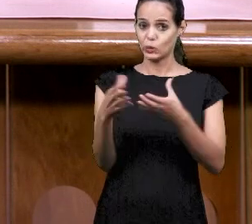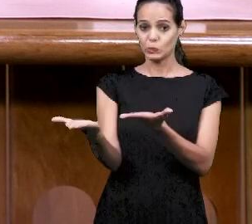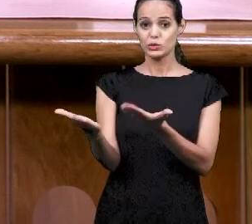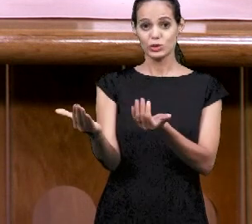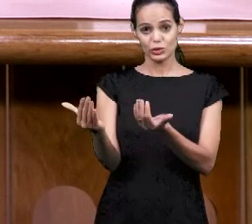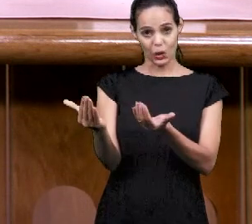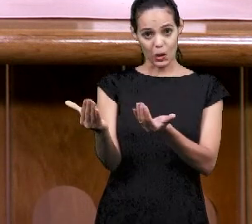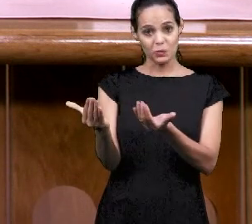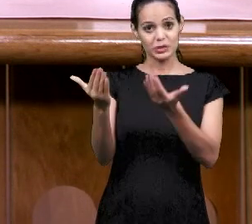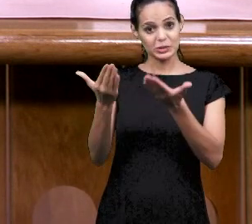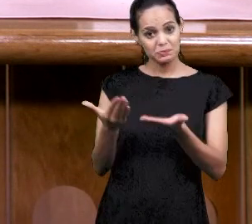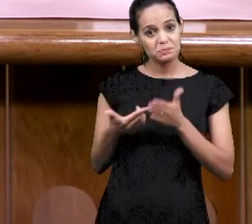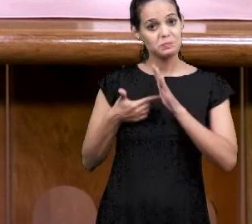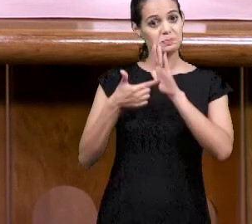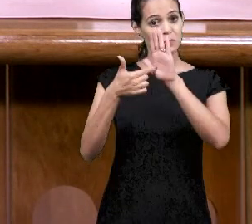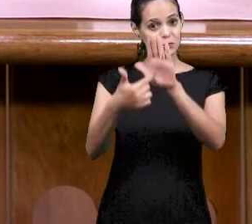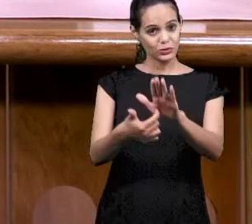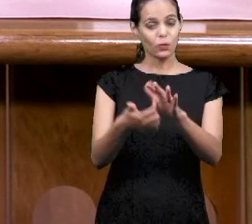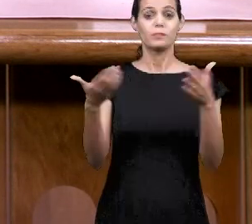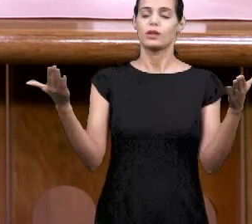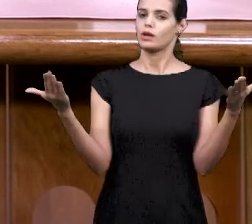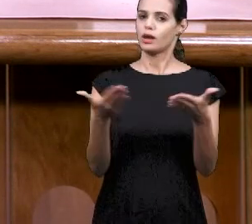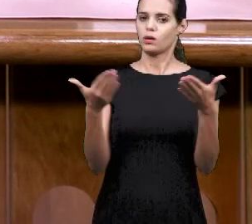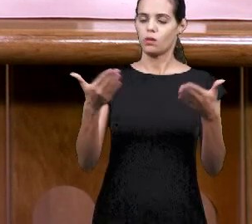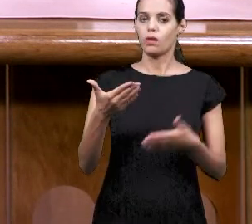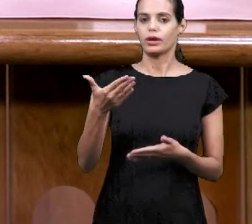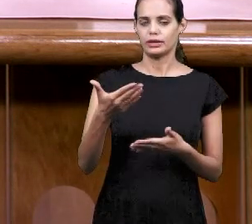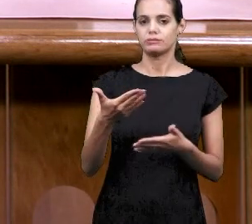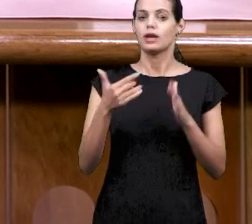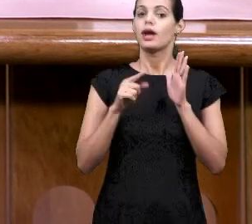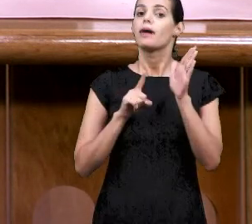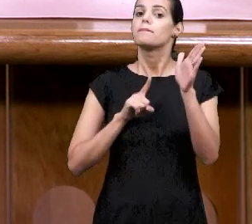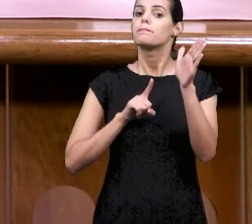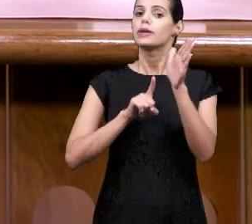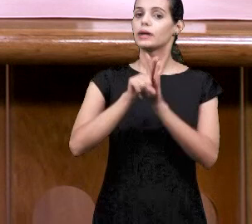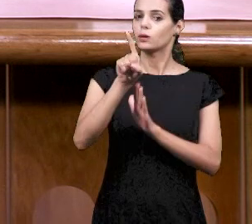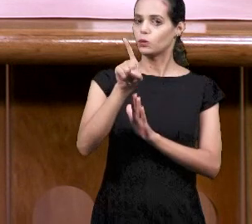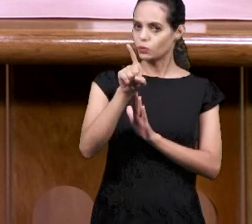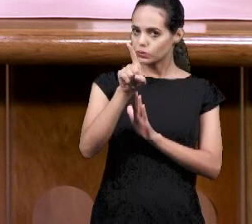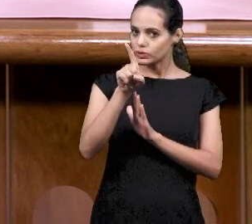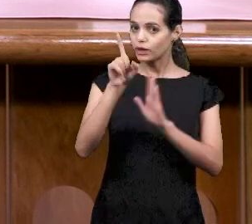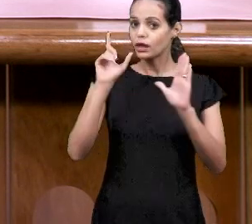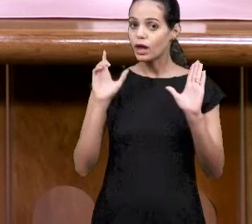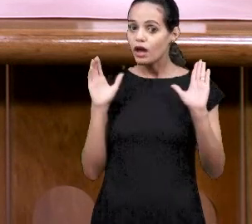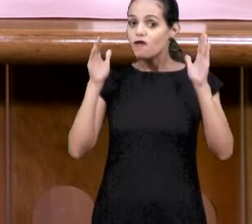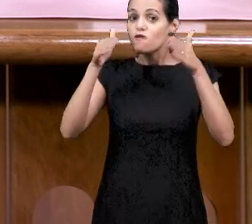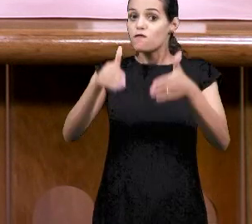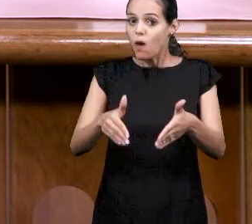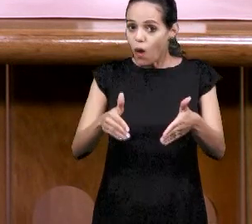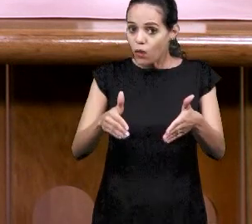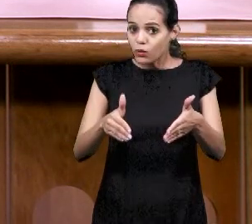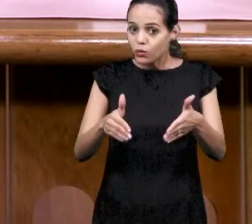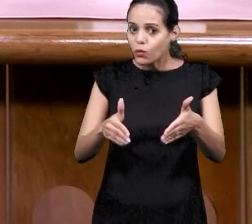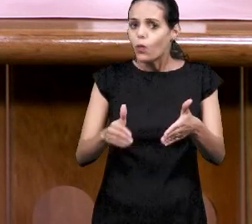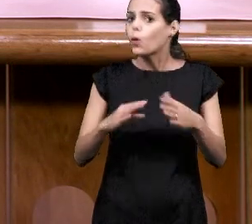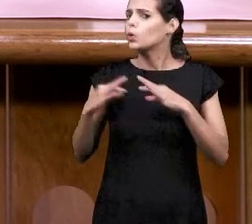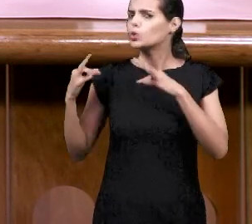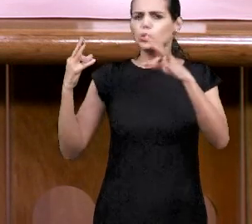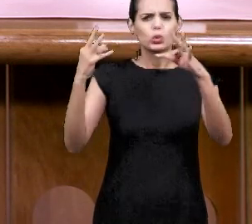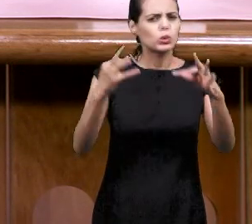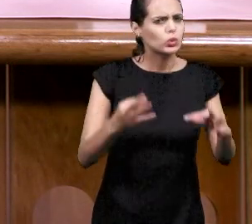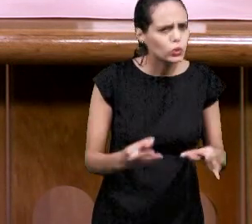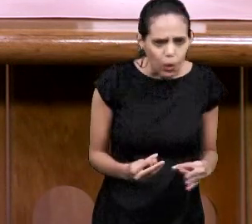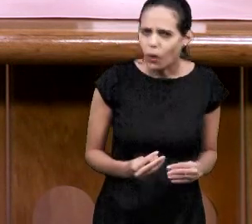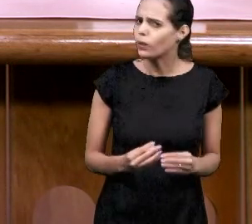le Saint-Esprit commence à opérer en nous et nous devenons cette source d'eau vive qui jaillit pour la vie éternelle